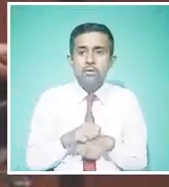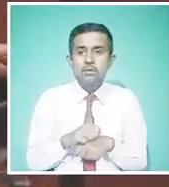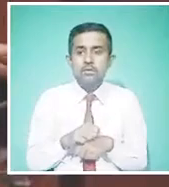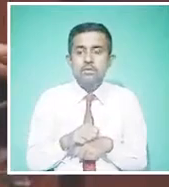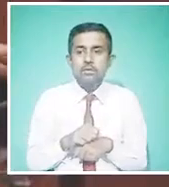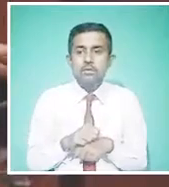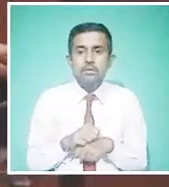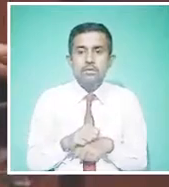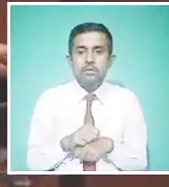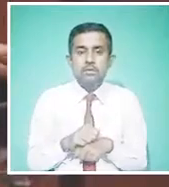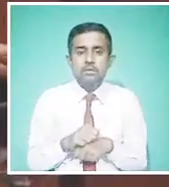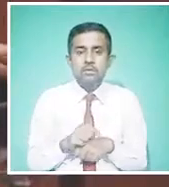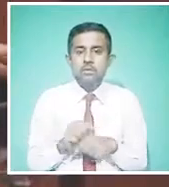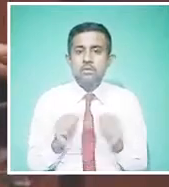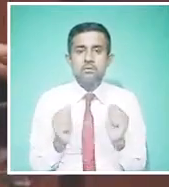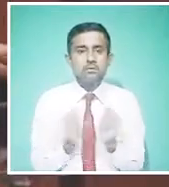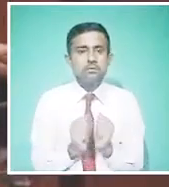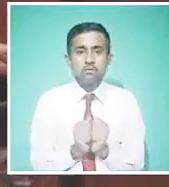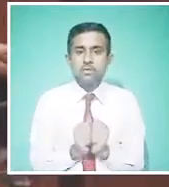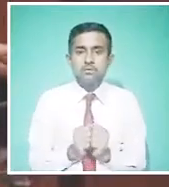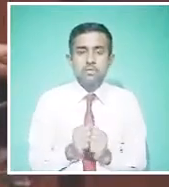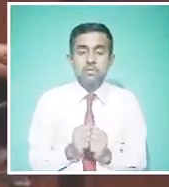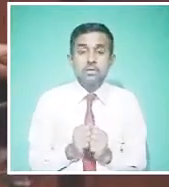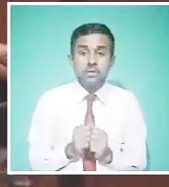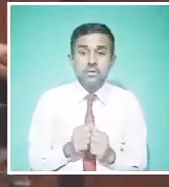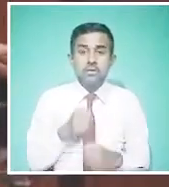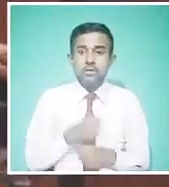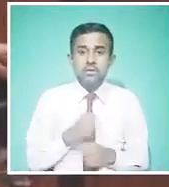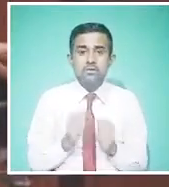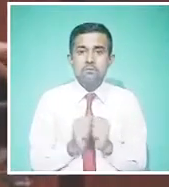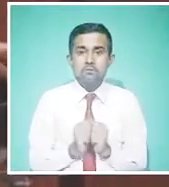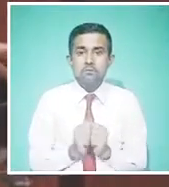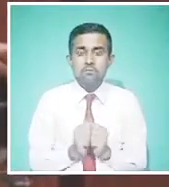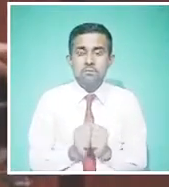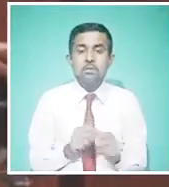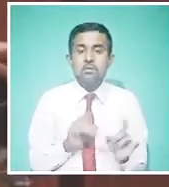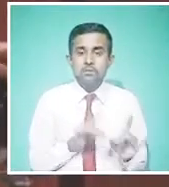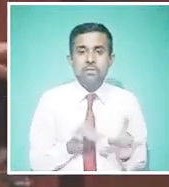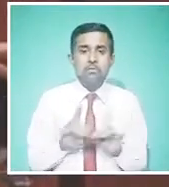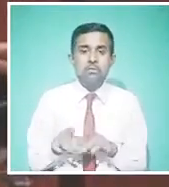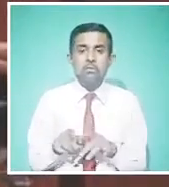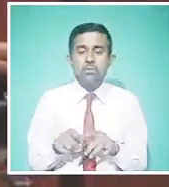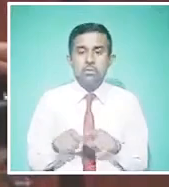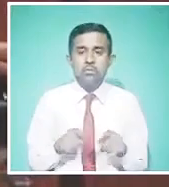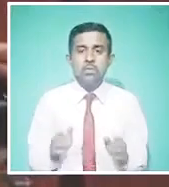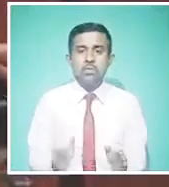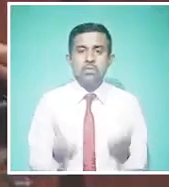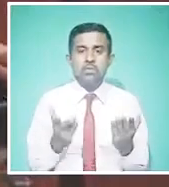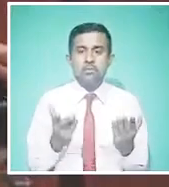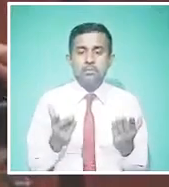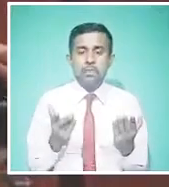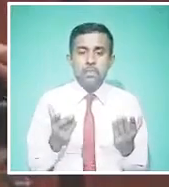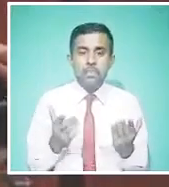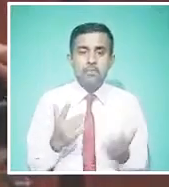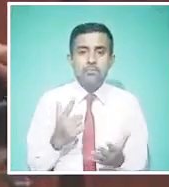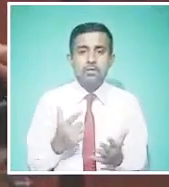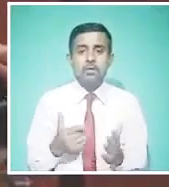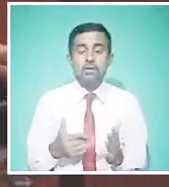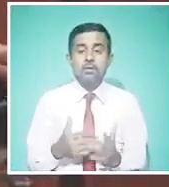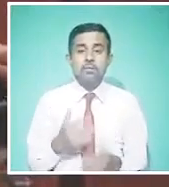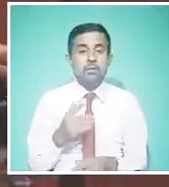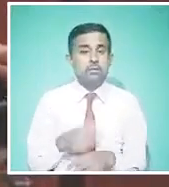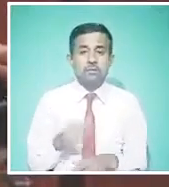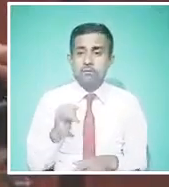நிரலுக்கேற்ப செய்து கொண்டிருப்பது மிகவும் துரதிருஷ்டவசமானது. இது உடனடியாக நிறுத்தப்பட வேண்டும். இந்த